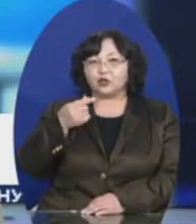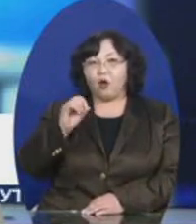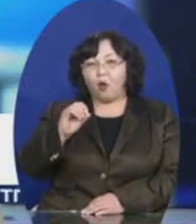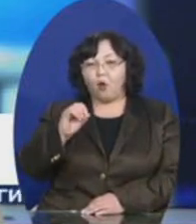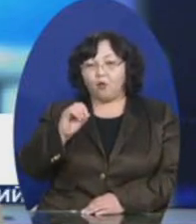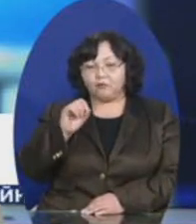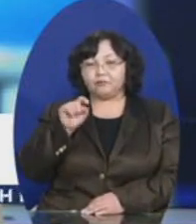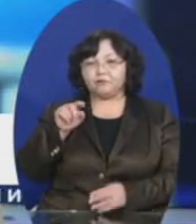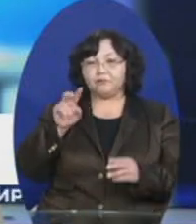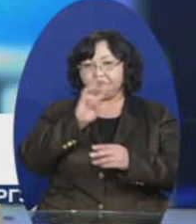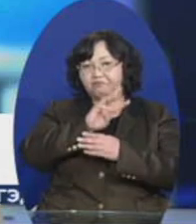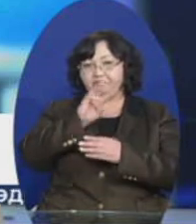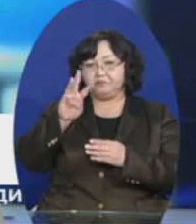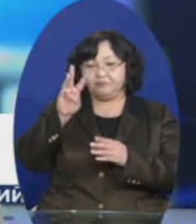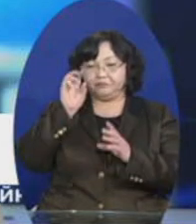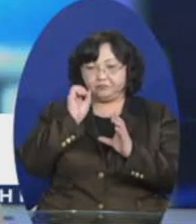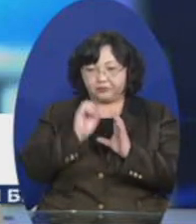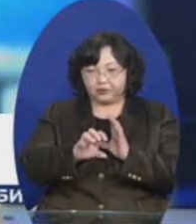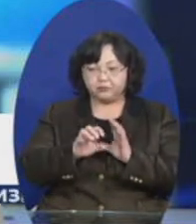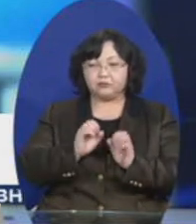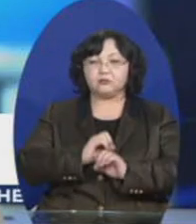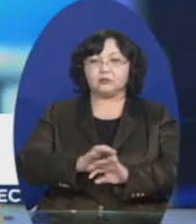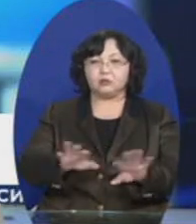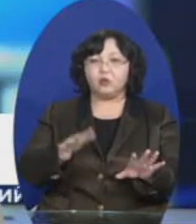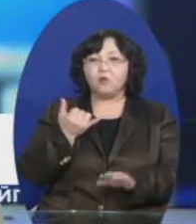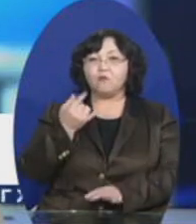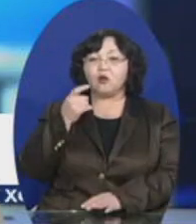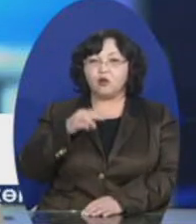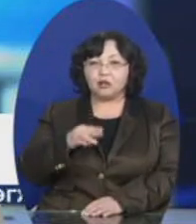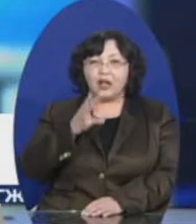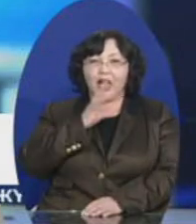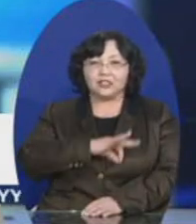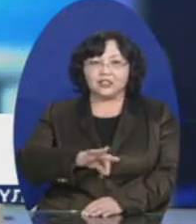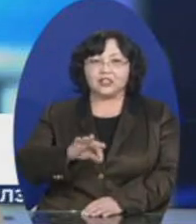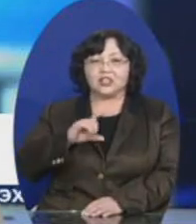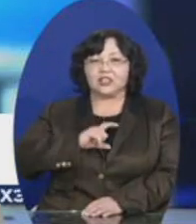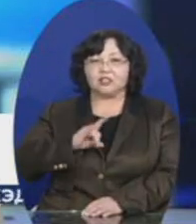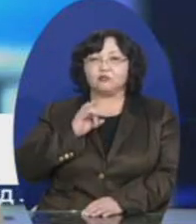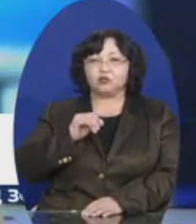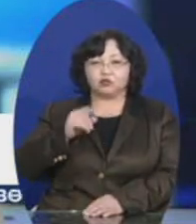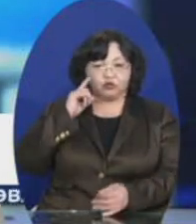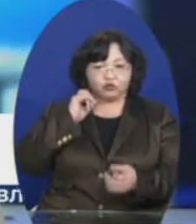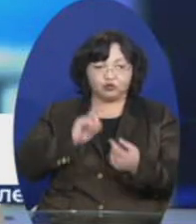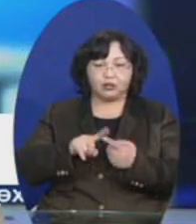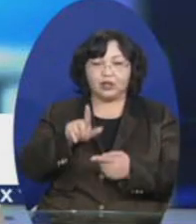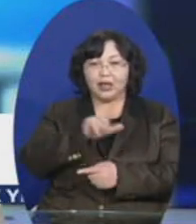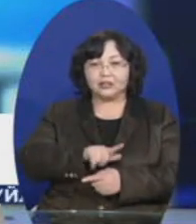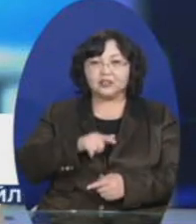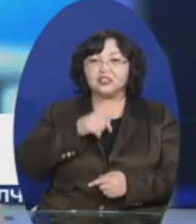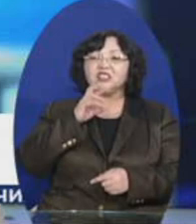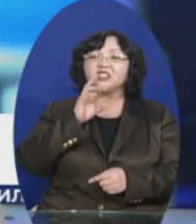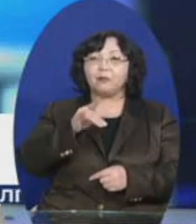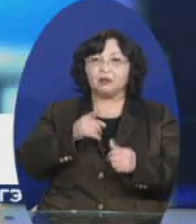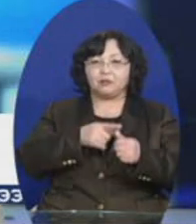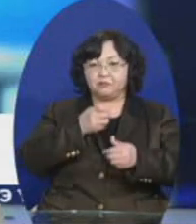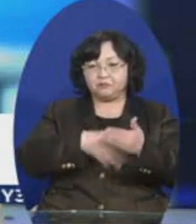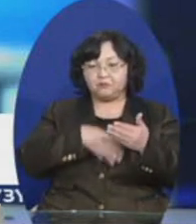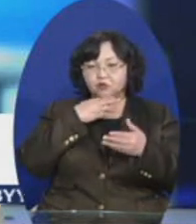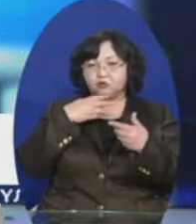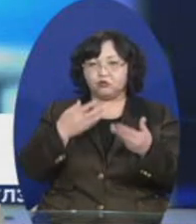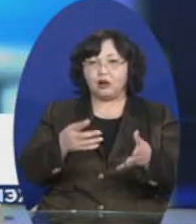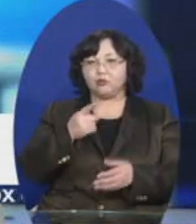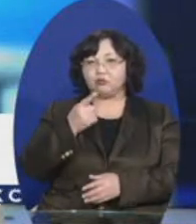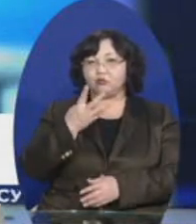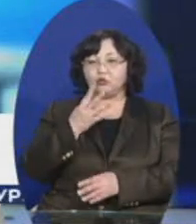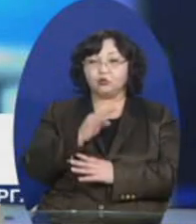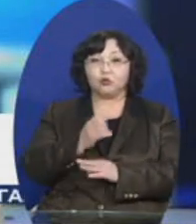2021-ээс 2023 онд нийслэл Улаанбаатар хотод олгосон ашиглах эзэмшиг зорилттой газрын мэдээллийг бас нэмж байршуулад байгаа. За 27 оны өмнө